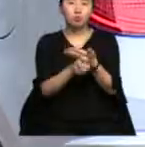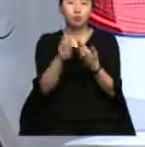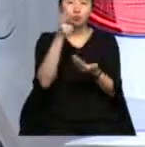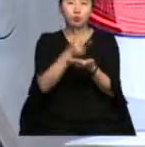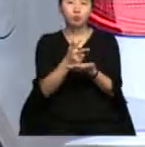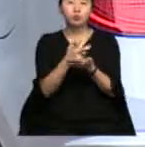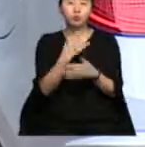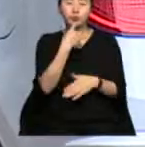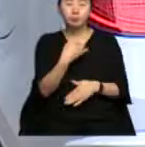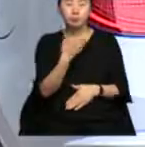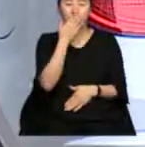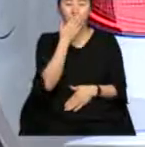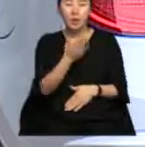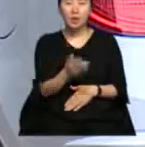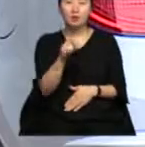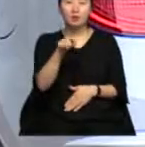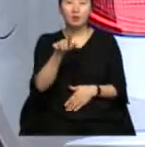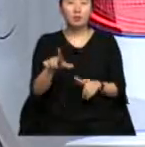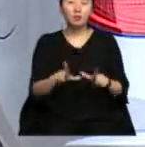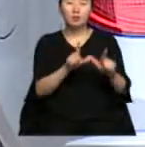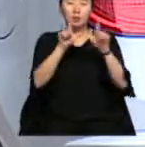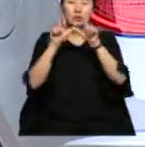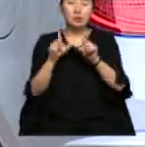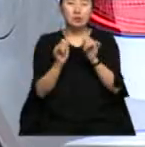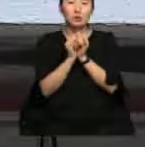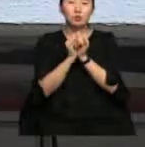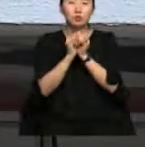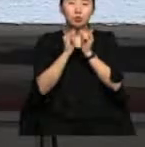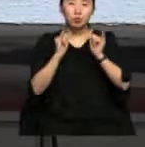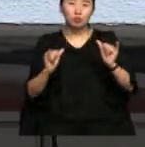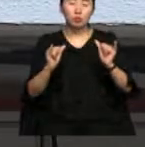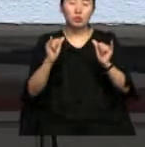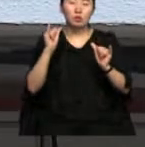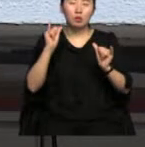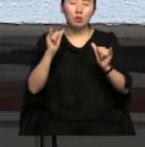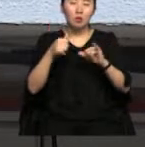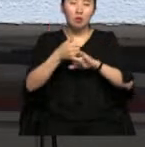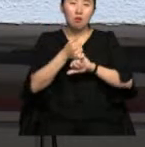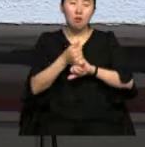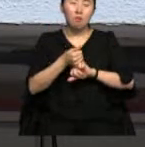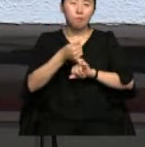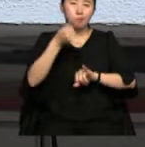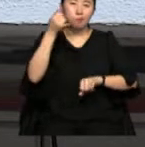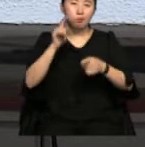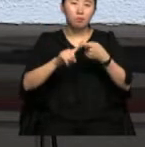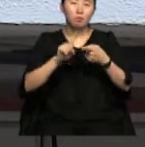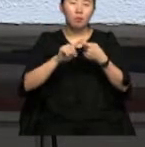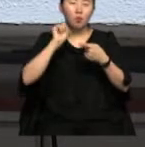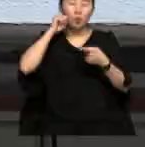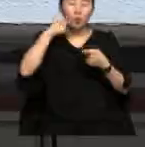할 수밖에 없는 고덕동, 동남로 일대 주민들은 기약 없는 주차난에 오늘도